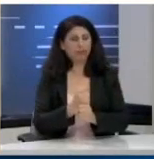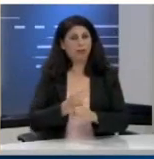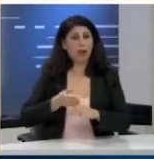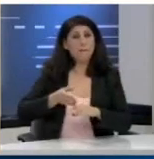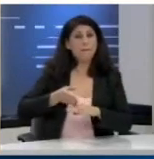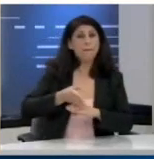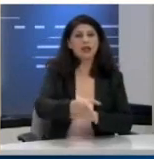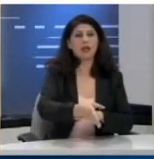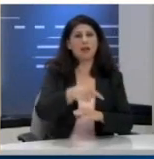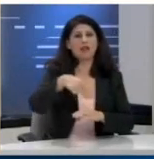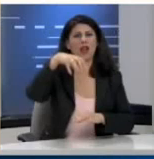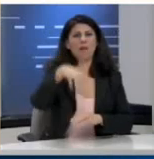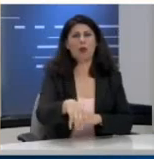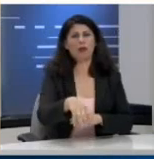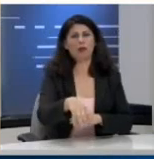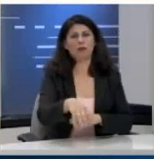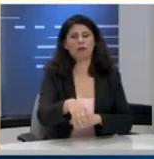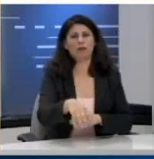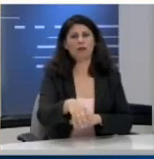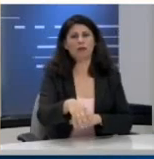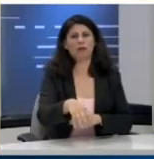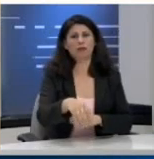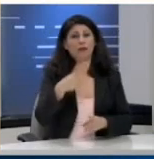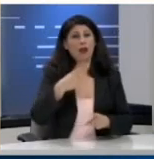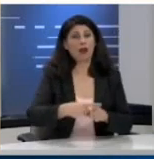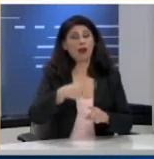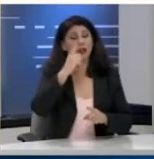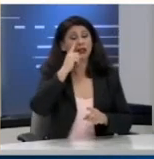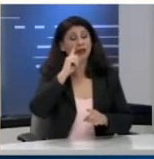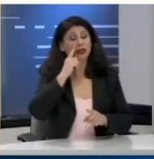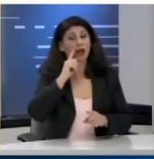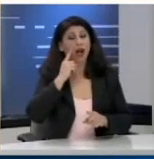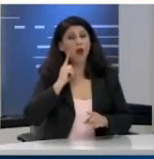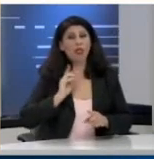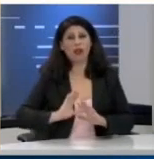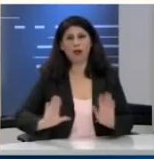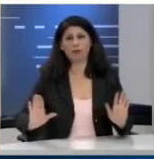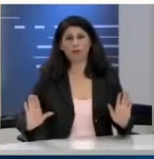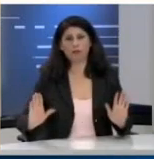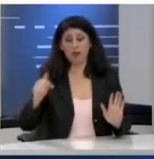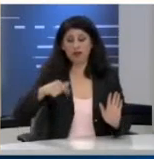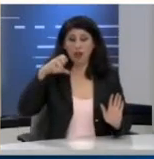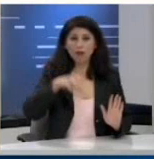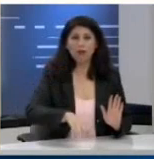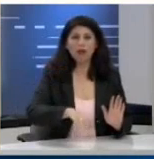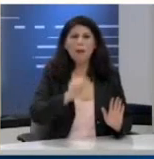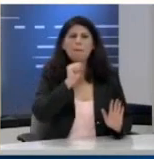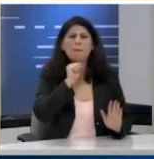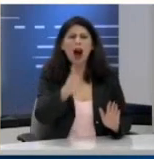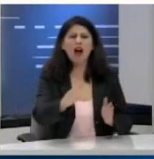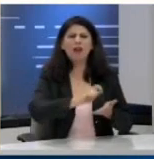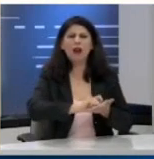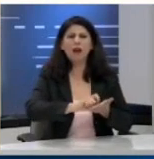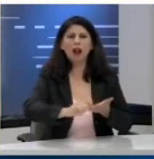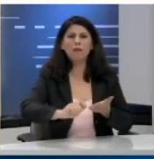την εποχή της ελληνικής τραγωδίας, σε αυτή την εποχή που θα γραφτεί με μελανά γράμματα